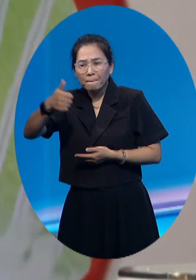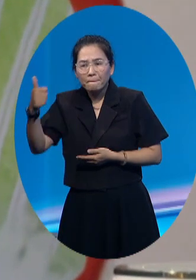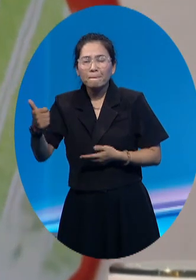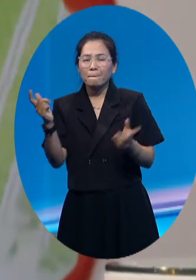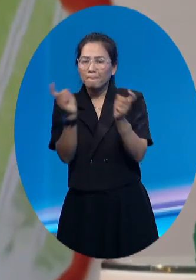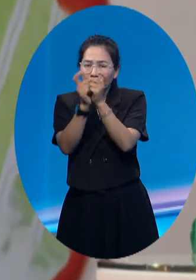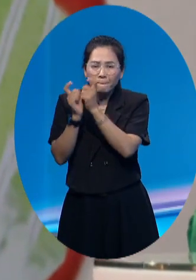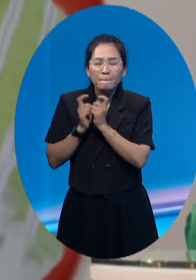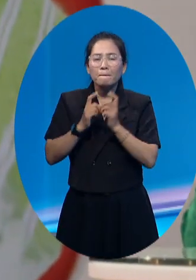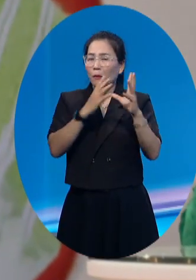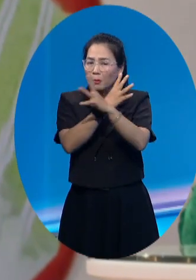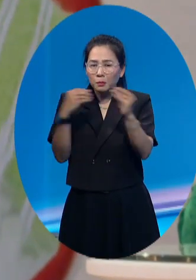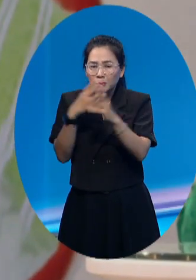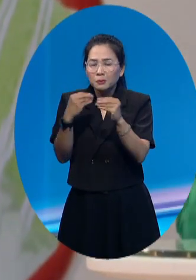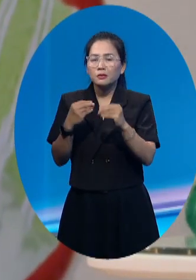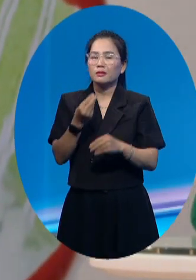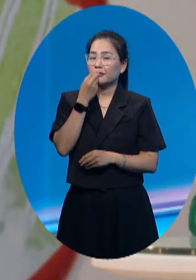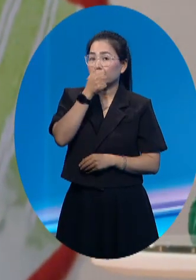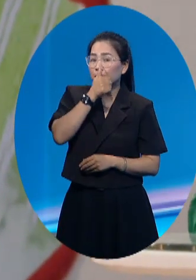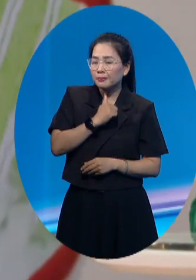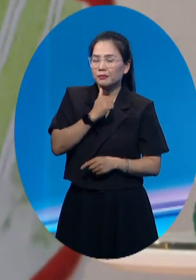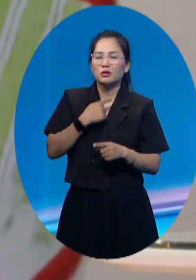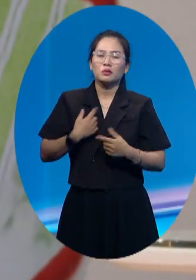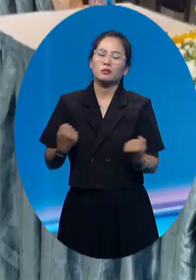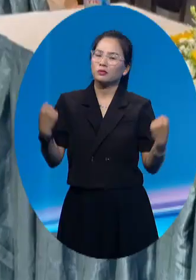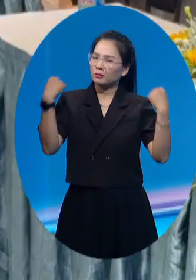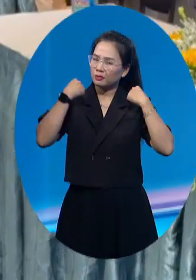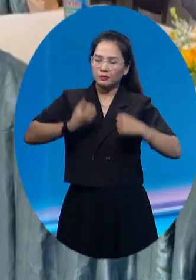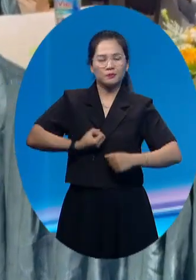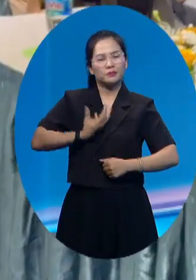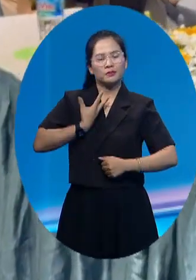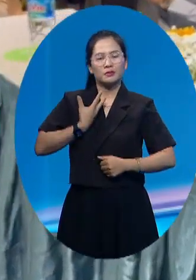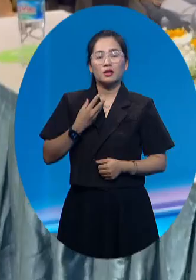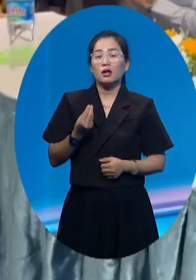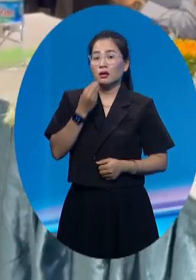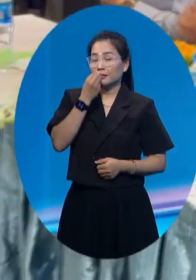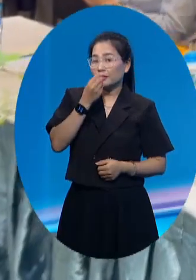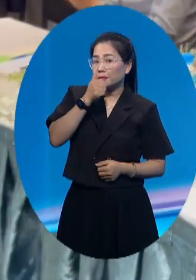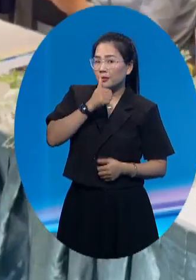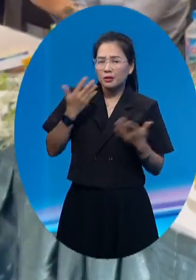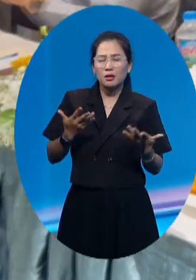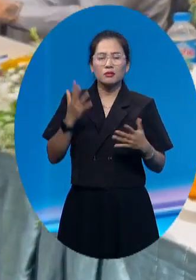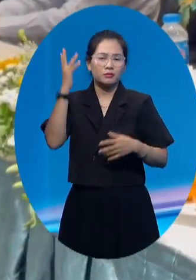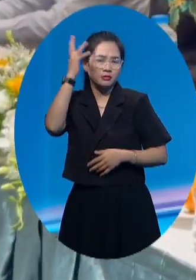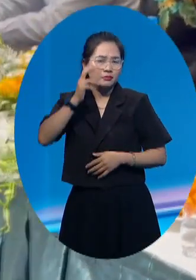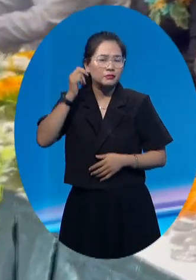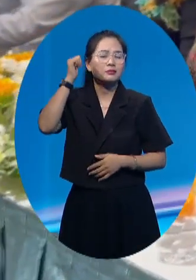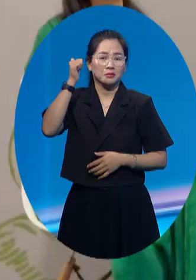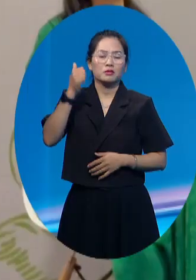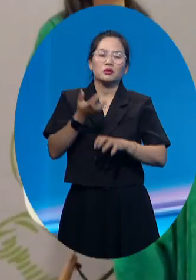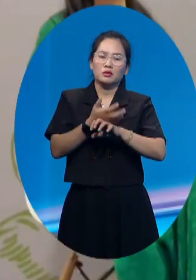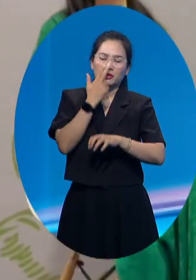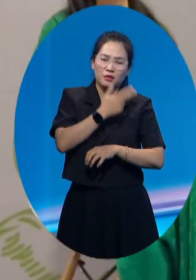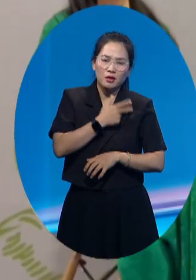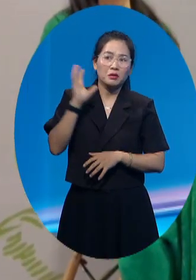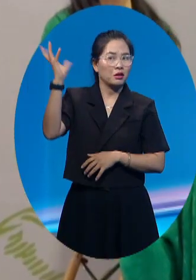duy trì một lối sống lành mạnh và bền vững. Trong bức tranh đa dạng của ẩm thực Việt Nam, ẩm thực chay đang đóng vai trò quan trọng không chỉ trong quốc gia mà còn